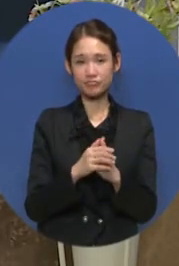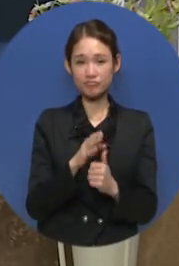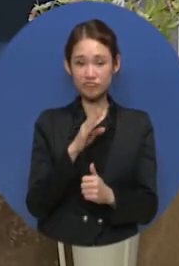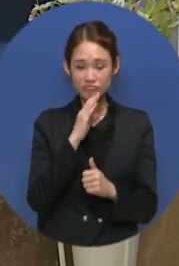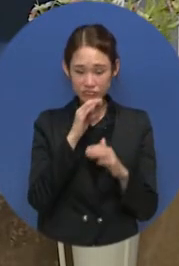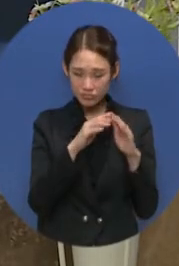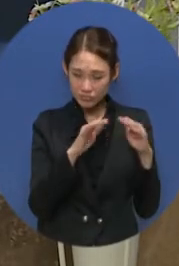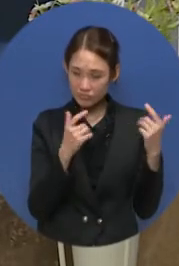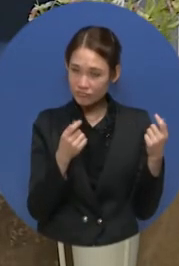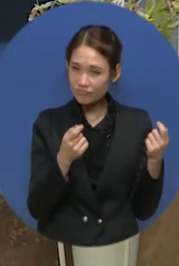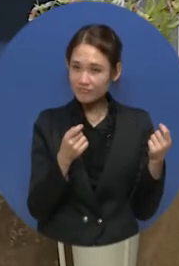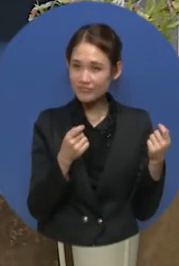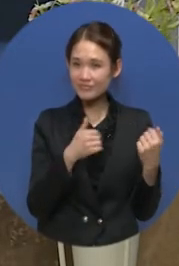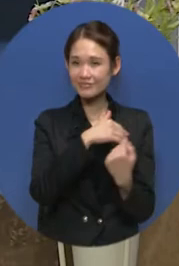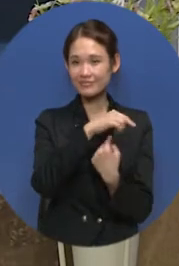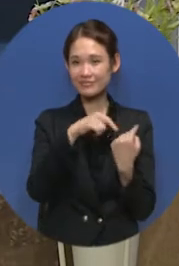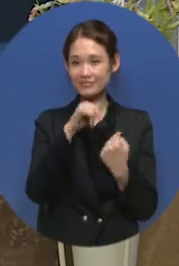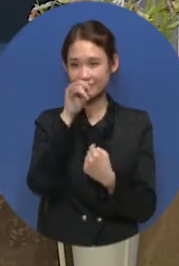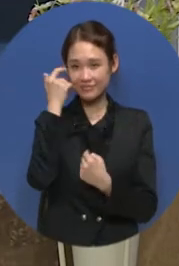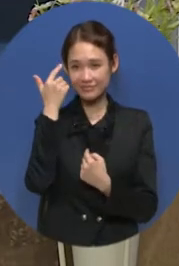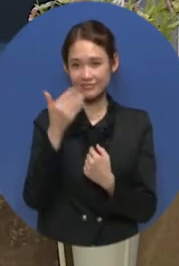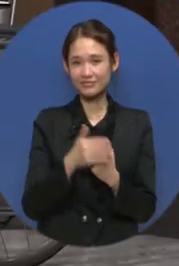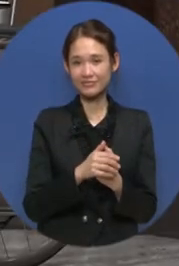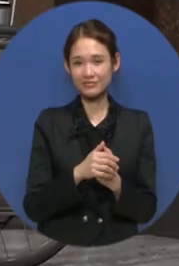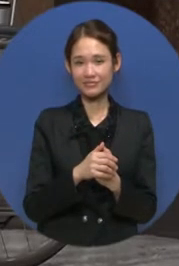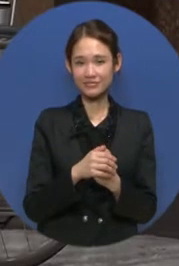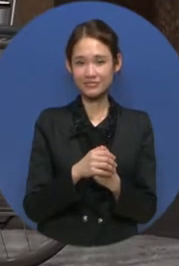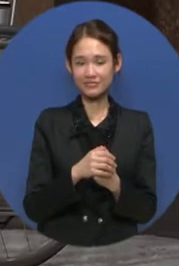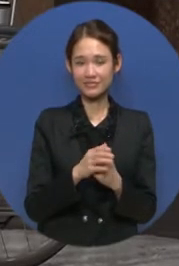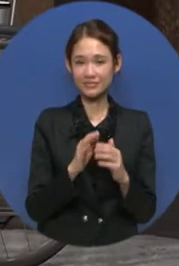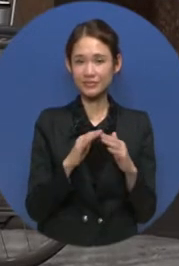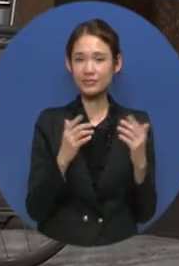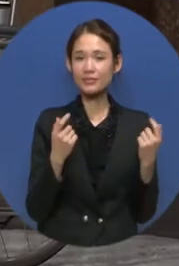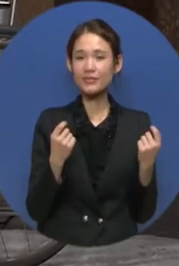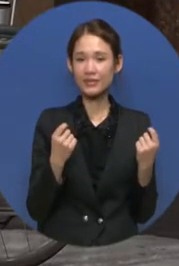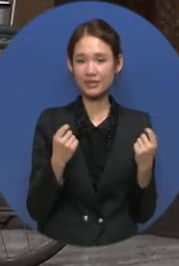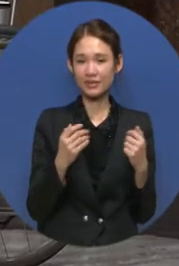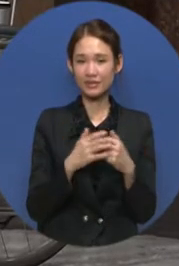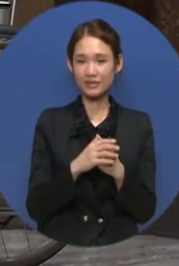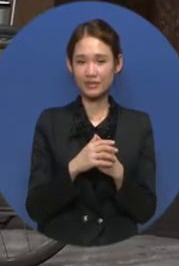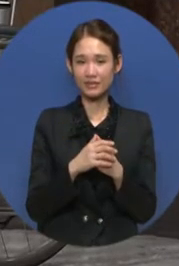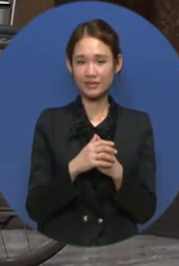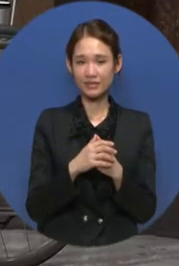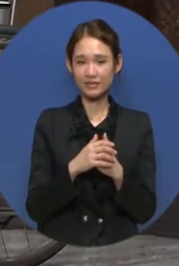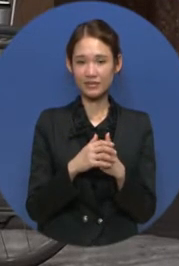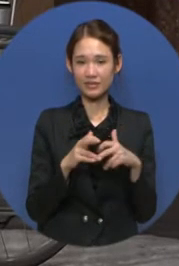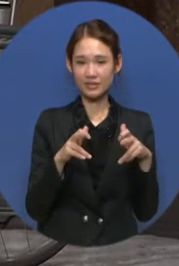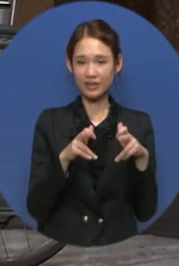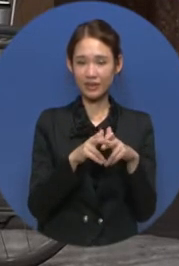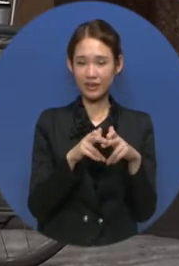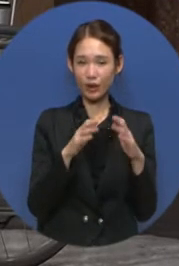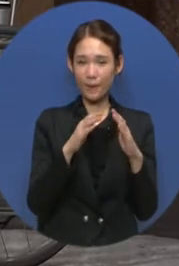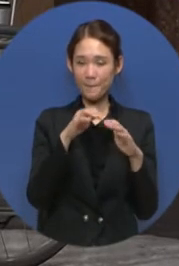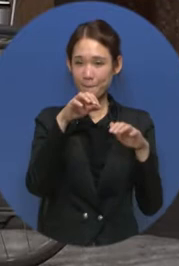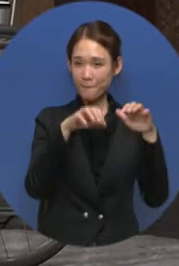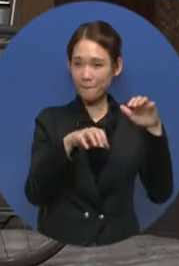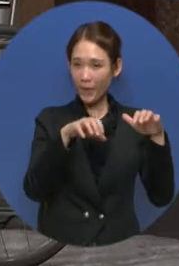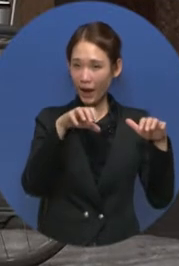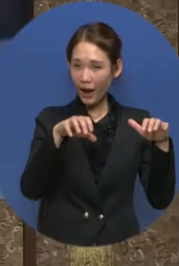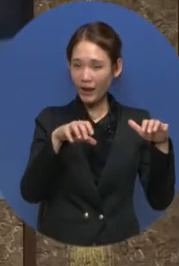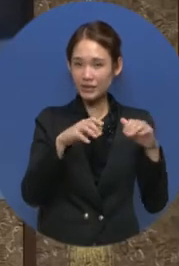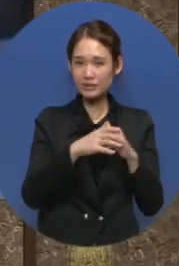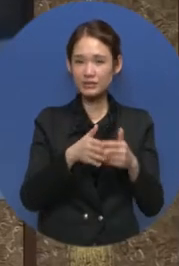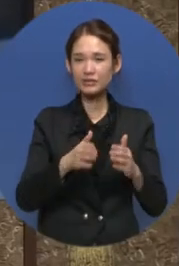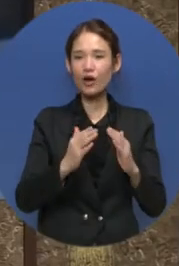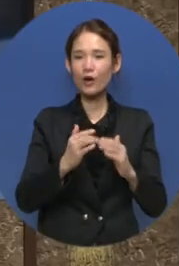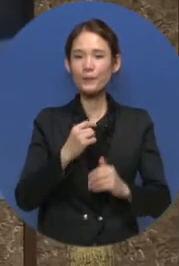정말 마을처럼 형성이 되어 있는 건가요? 아니, 마을, 그런 마을 같이 네. 그런 장애인 어떤 타운 한번